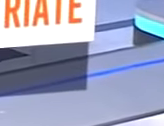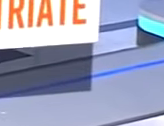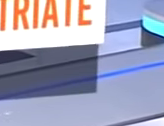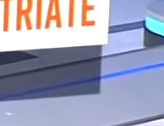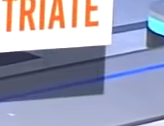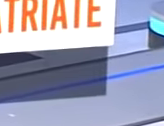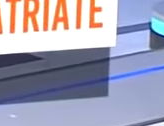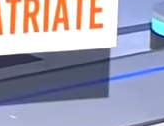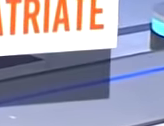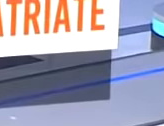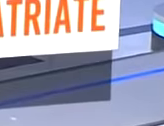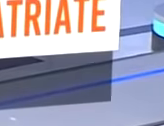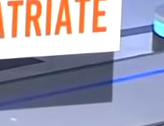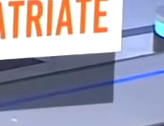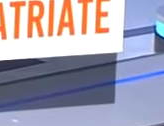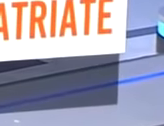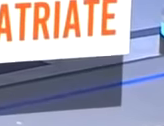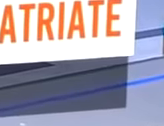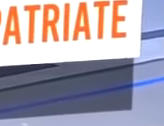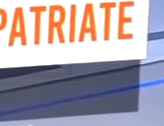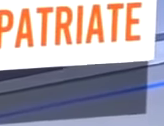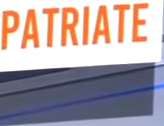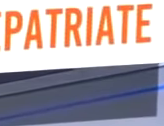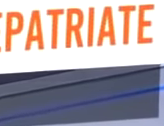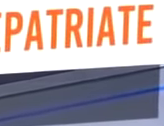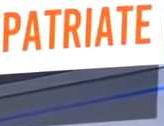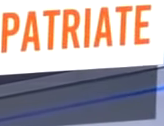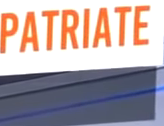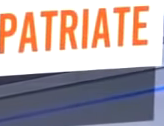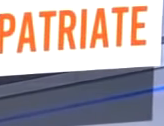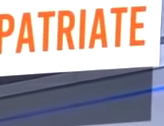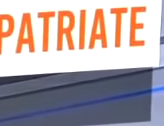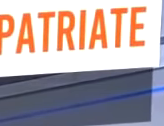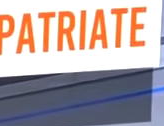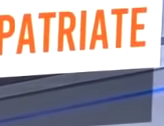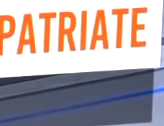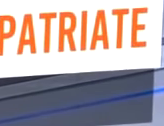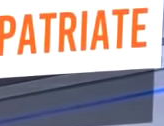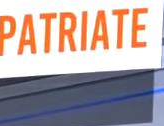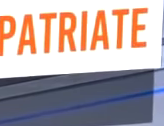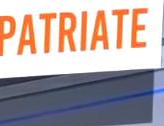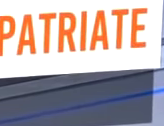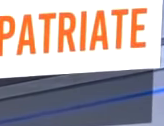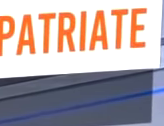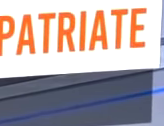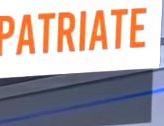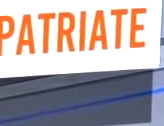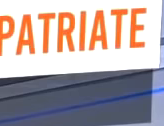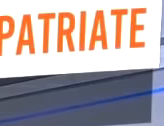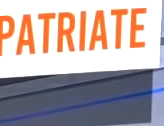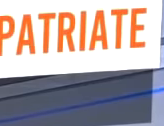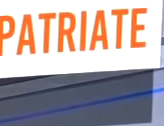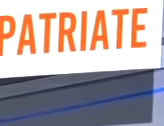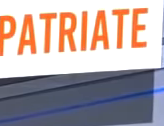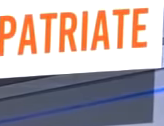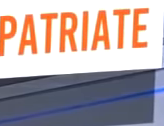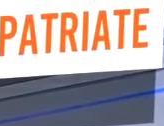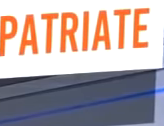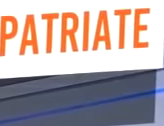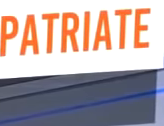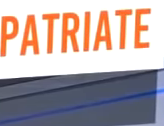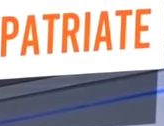Manila, 164 ang mula po sa Central Visayas, 153 naman ang galing sa ibang lugar,